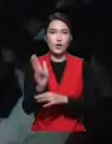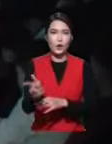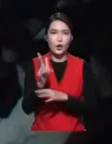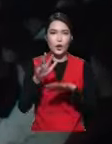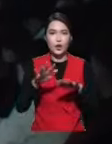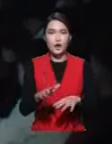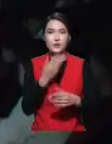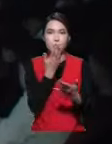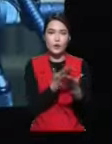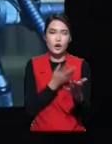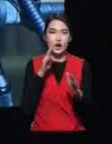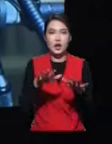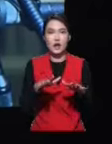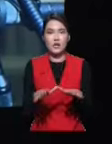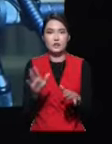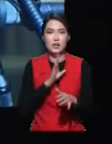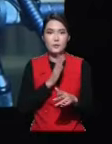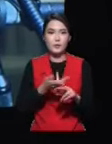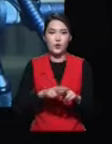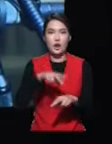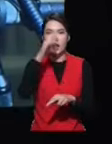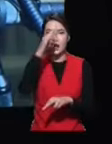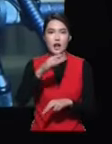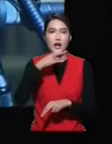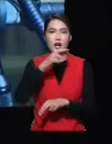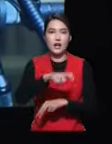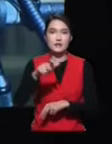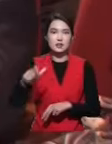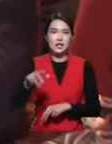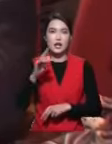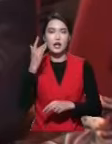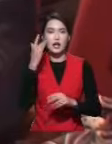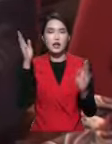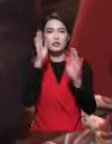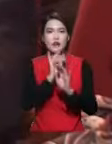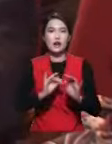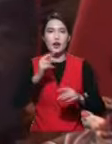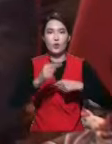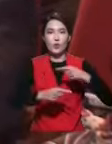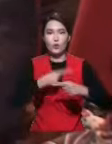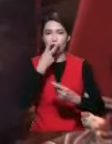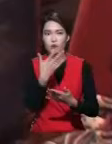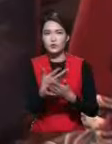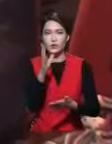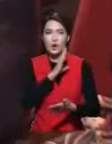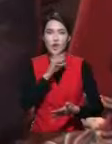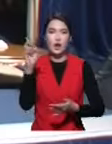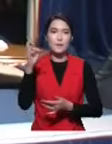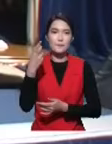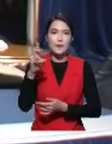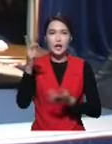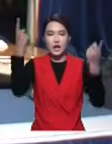қойып, көрермен ықыласына бөленді. Онда қазақ халқының талайлы тағдыры бейнеленді. Ұйымдастырушылардың айтуынша, қойылымға биология